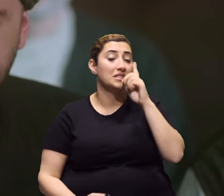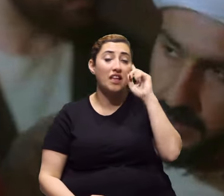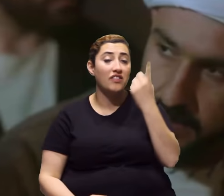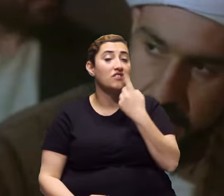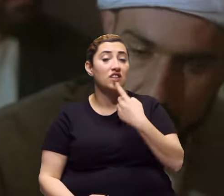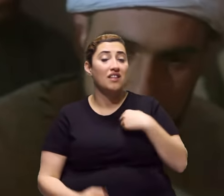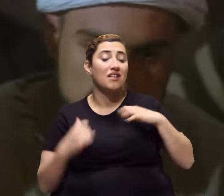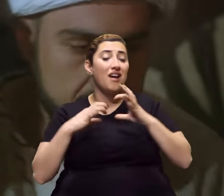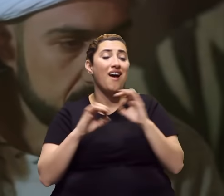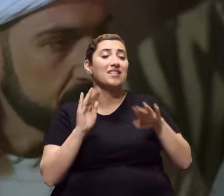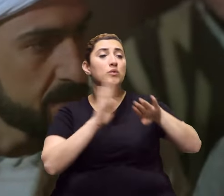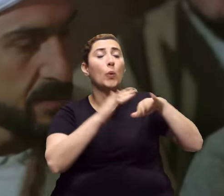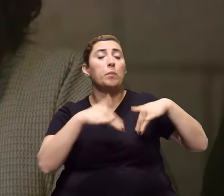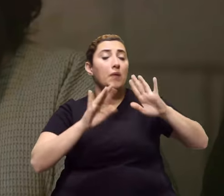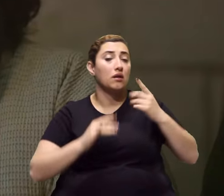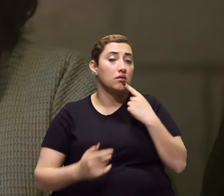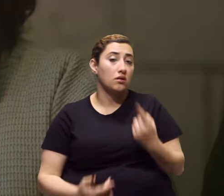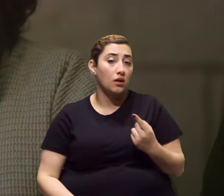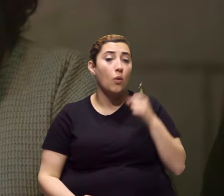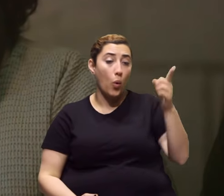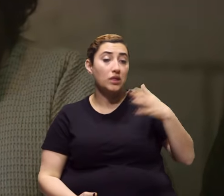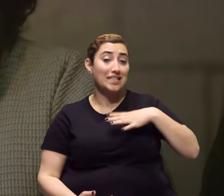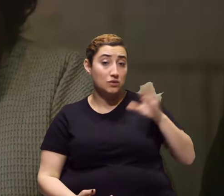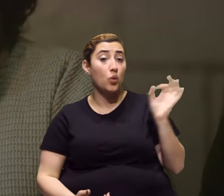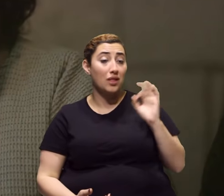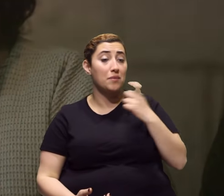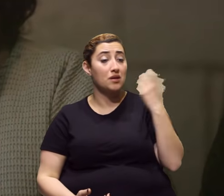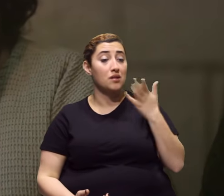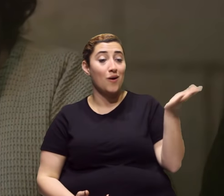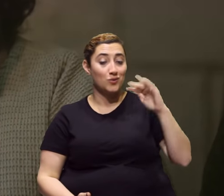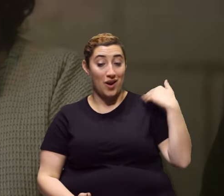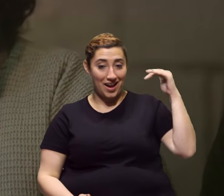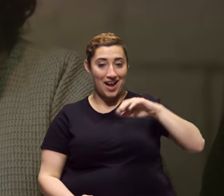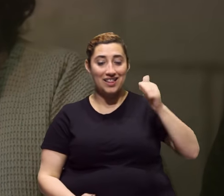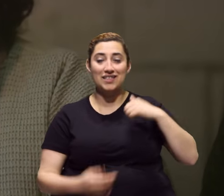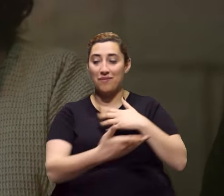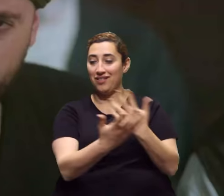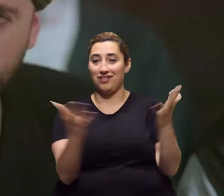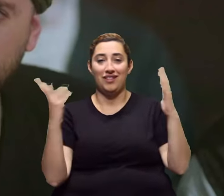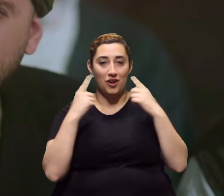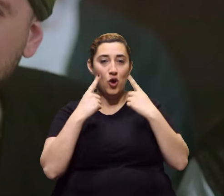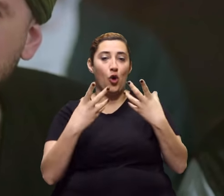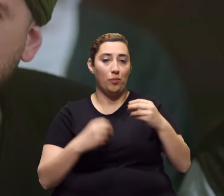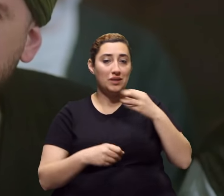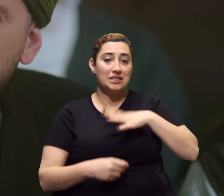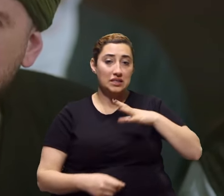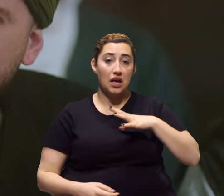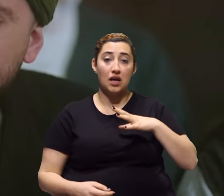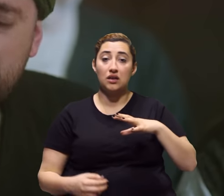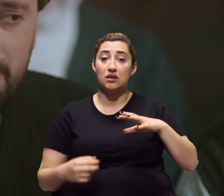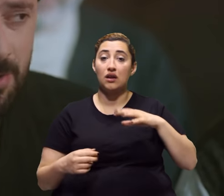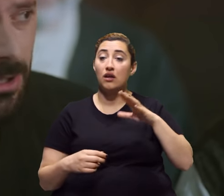dediği rahatsız edilmeyelim. O da ister elbet yıllar sonra dönen de ihvanını görmek. Gül